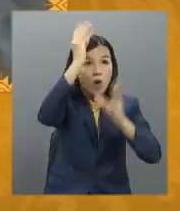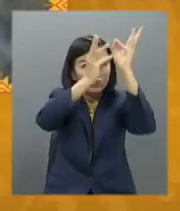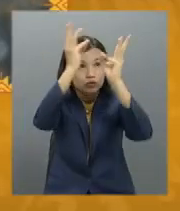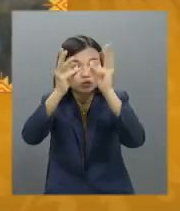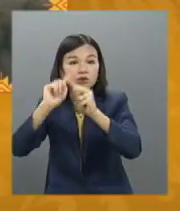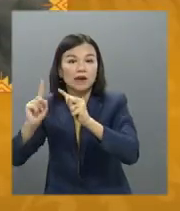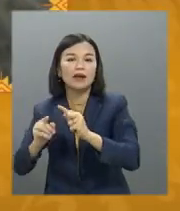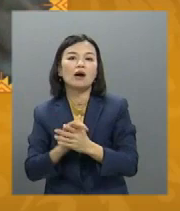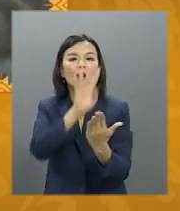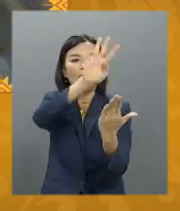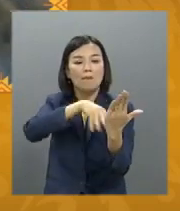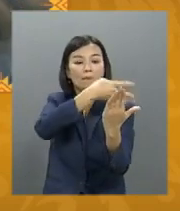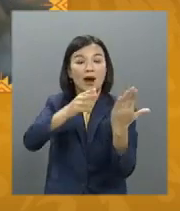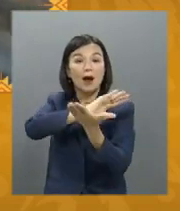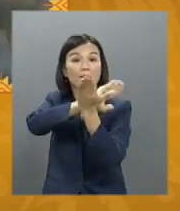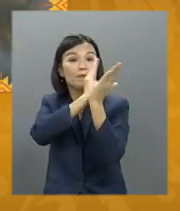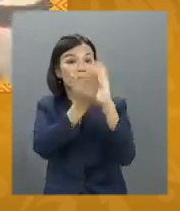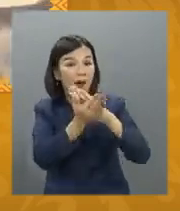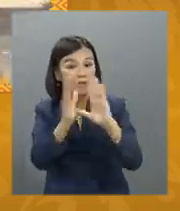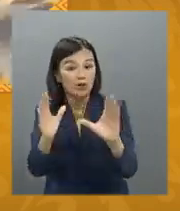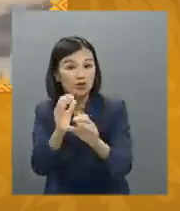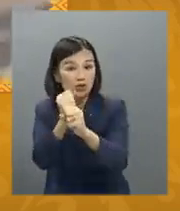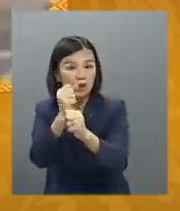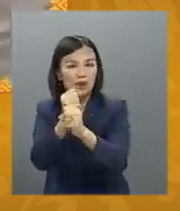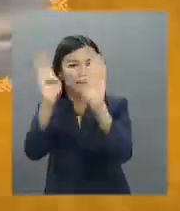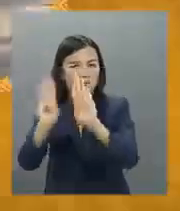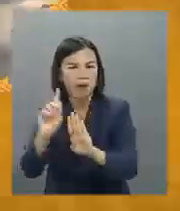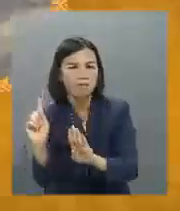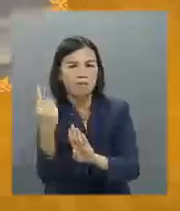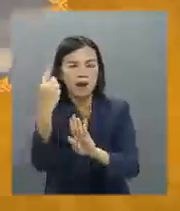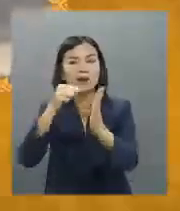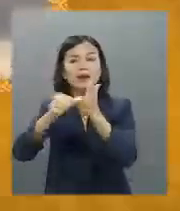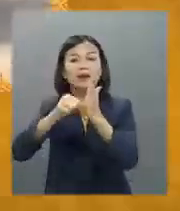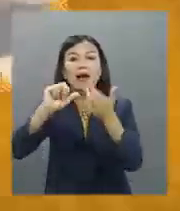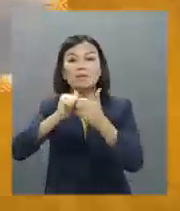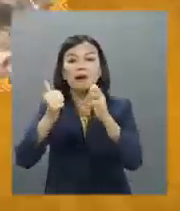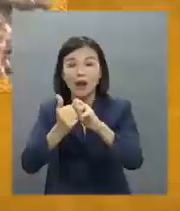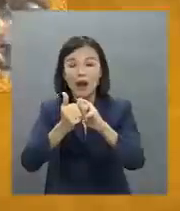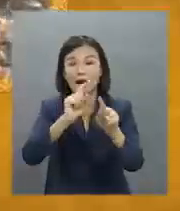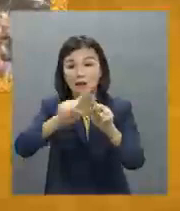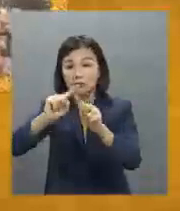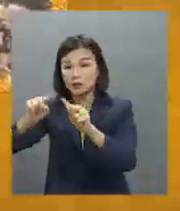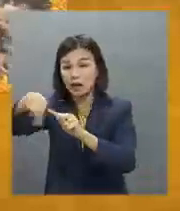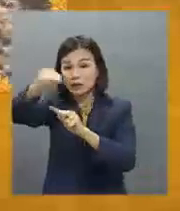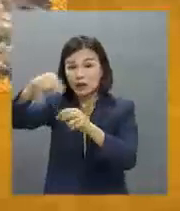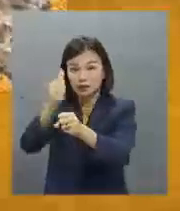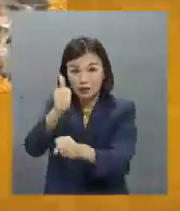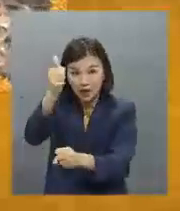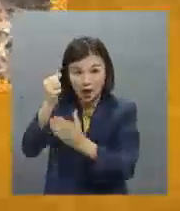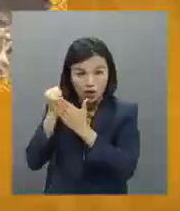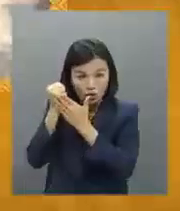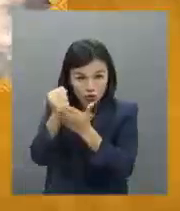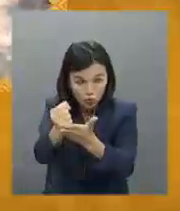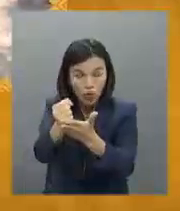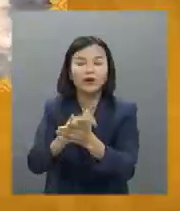ไฟป่าและหมอกควันโดยปรับแผนและนำเอาผลที่เกิดขึ้นมาปรับให้ทันสมัยให้แก้ไขปัญหาได้ในทุกส